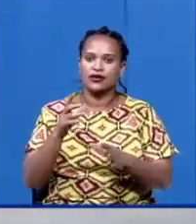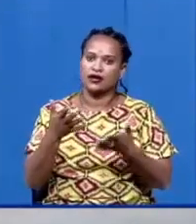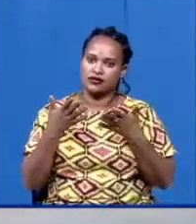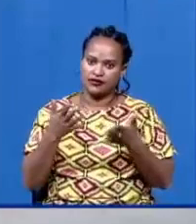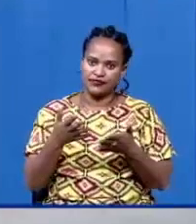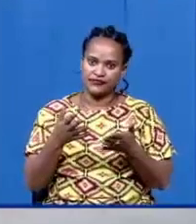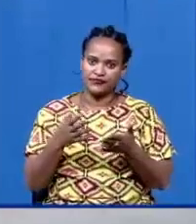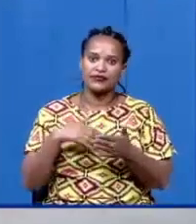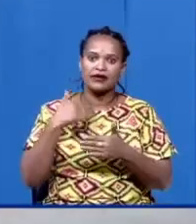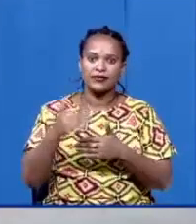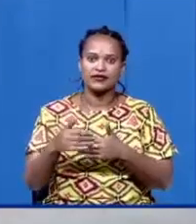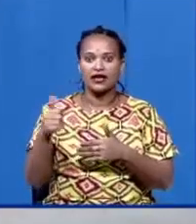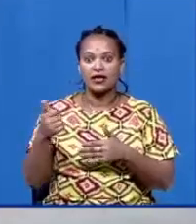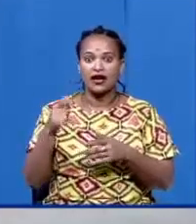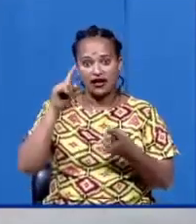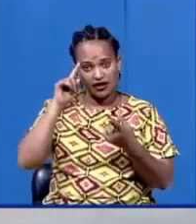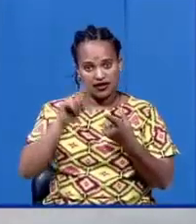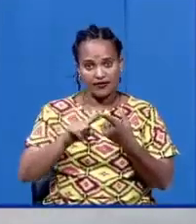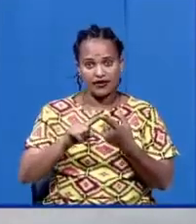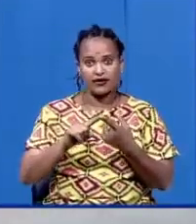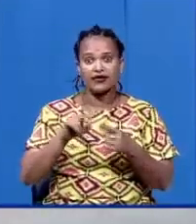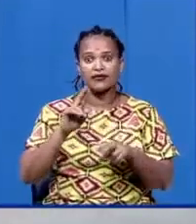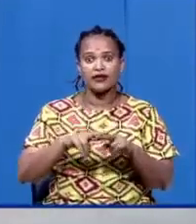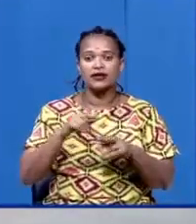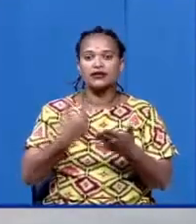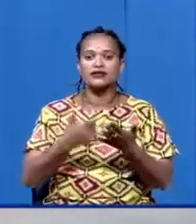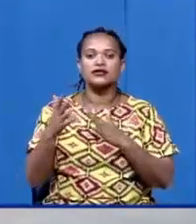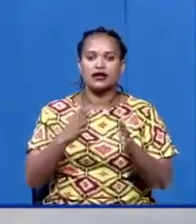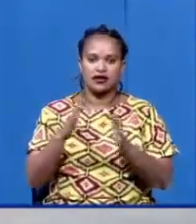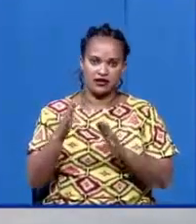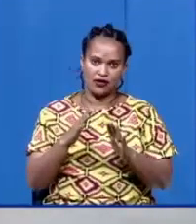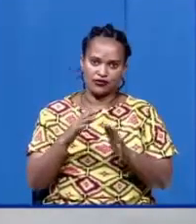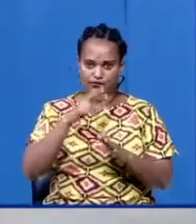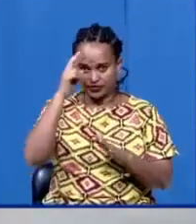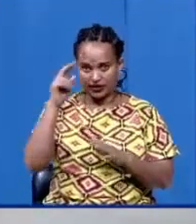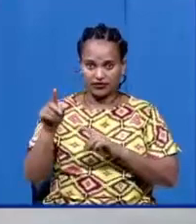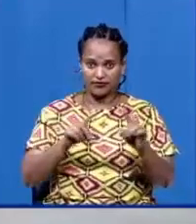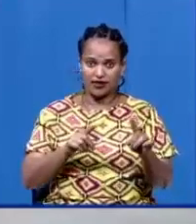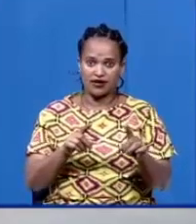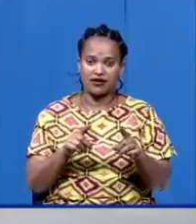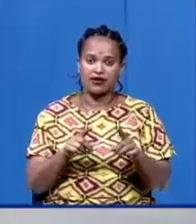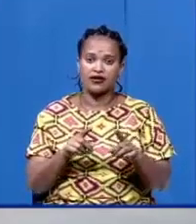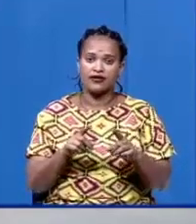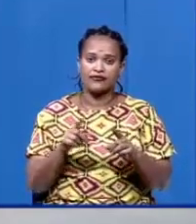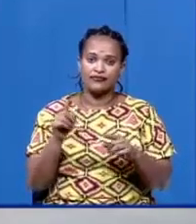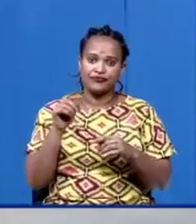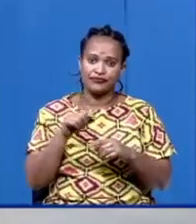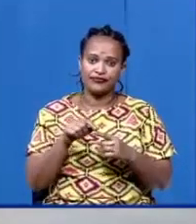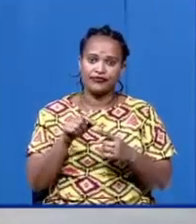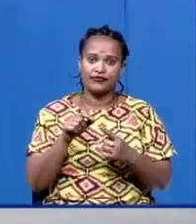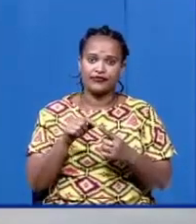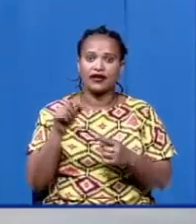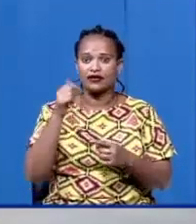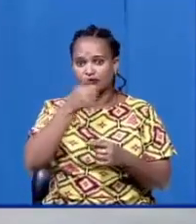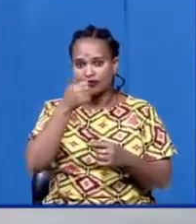ندليوم بمغزال كالي عبي علامة غميتنا نزي مدرخ زدالنا اللو مخنيات الما ناي إثيوبيا سيبير